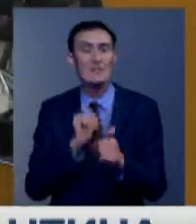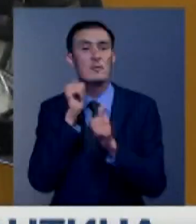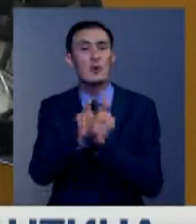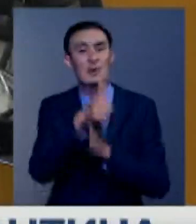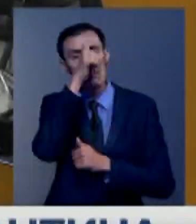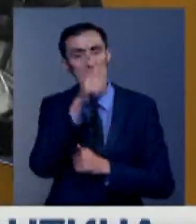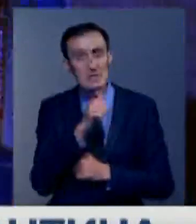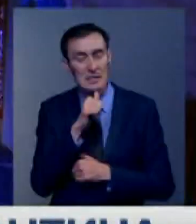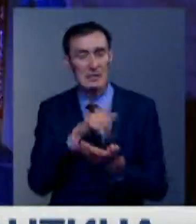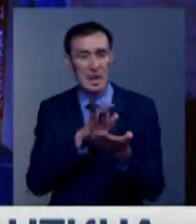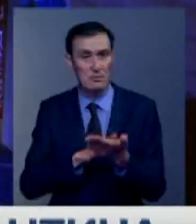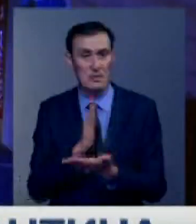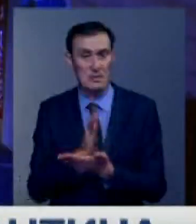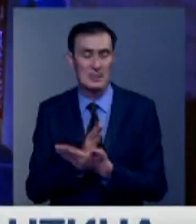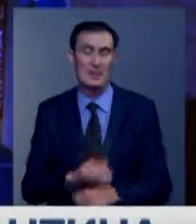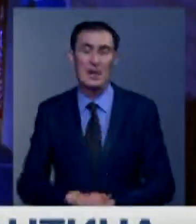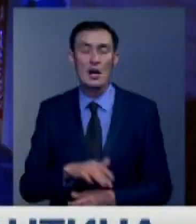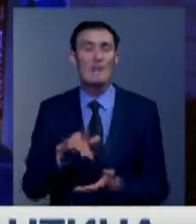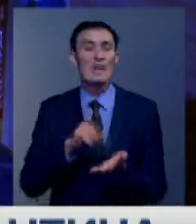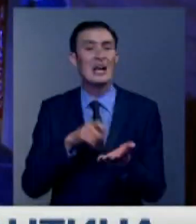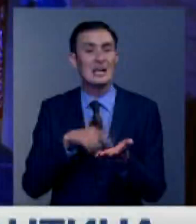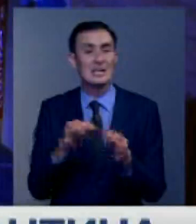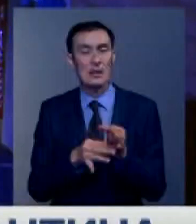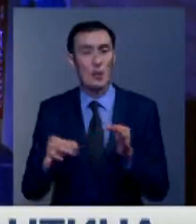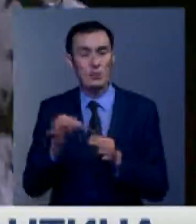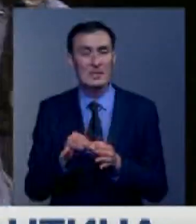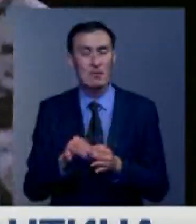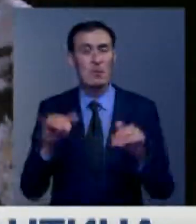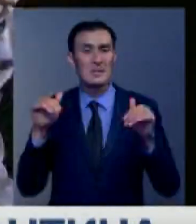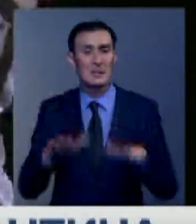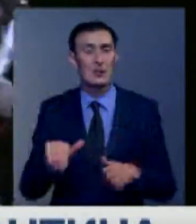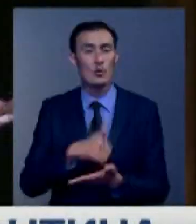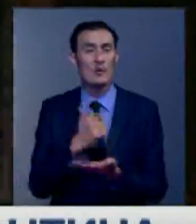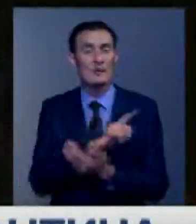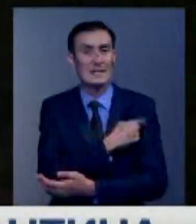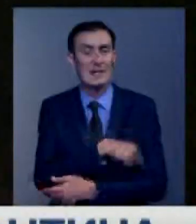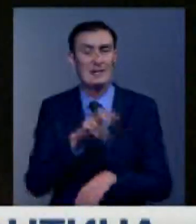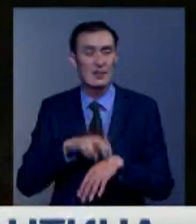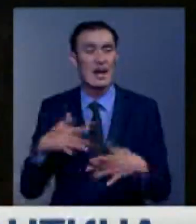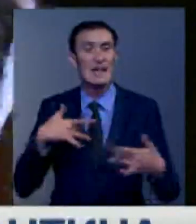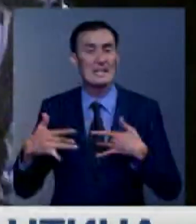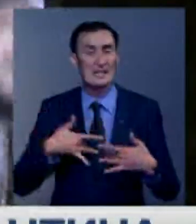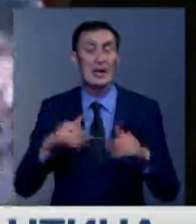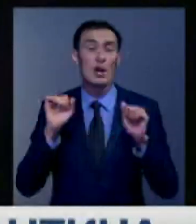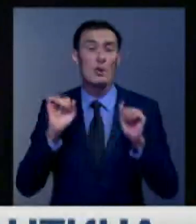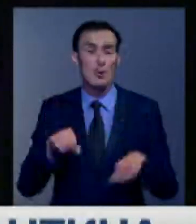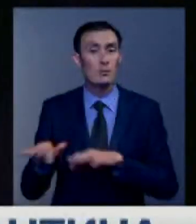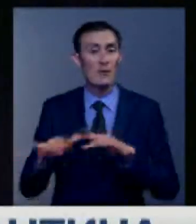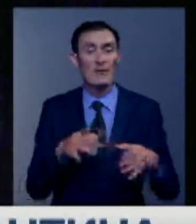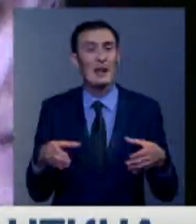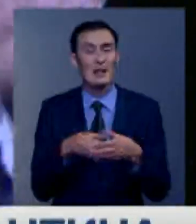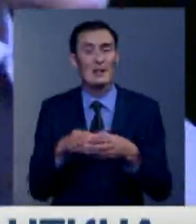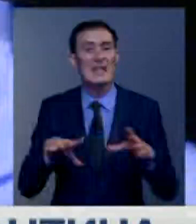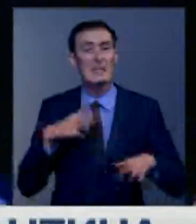люди записываются. В Карагандинской области, согласно постановлению главного санврача, артисты театров смогут проводить